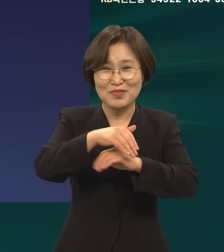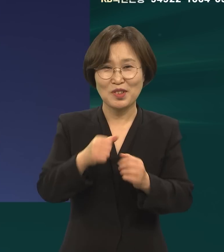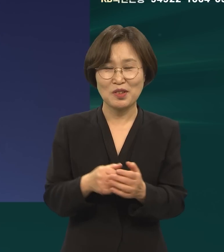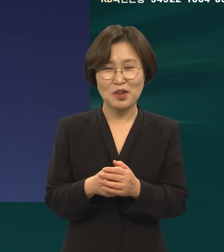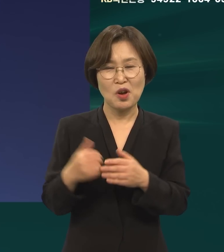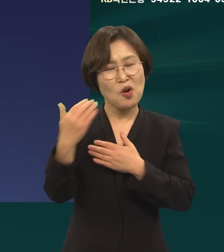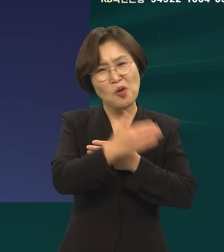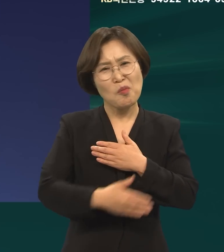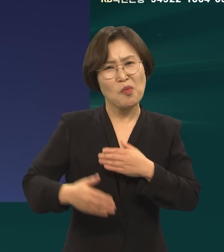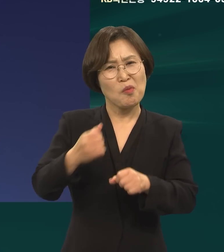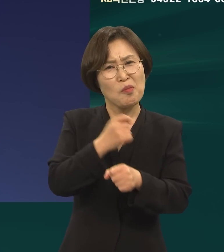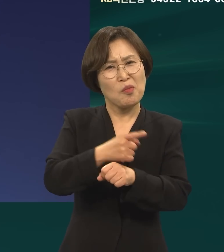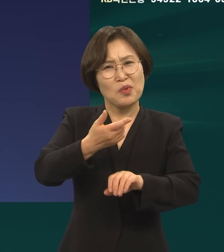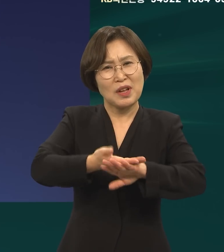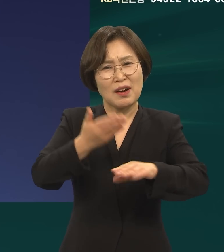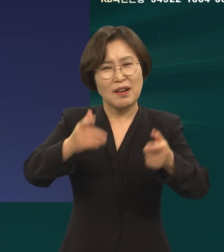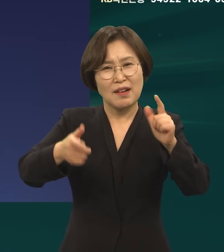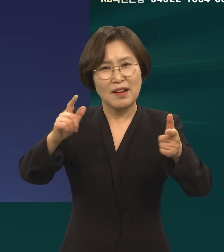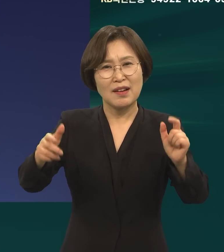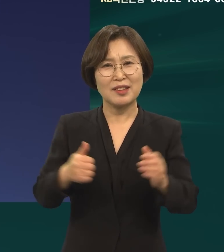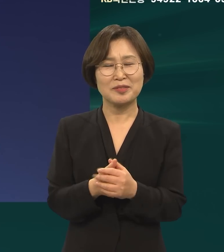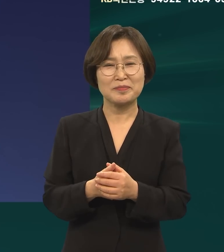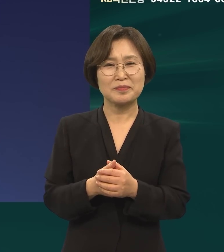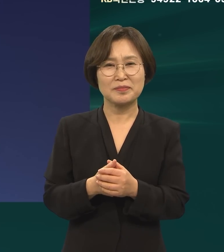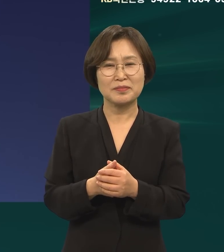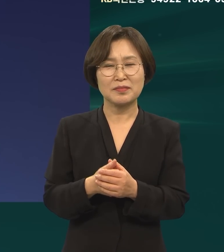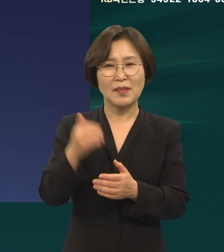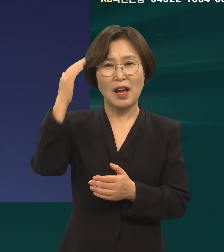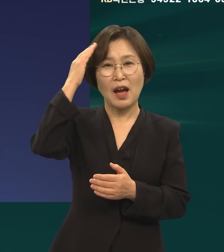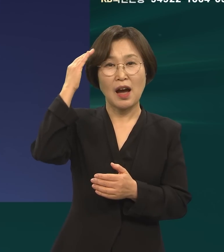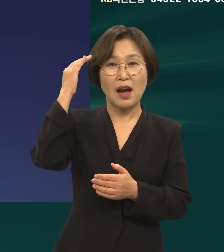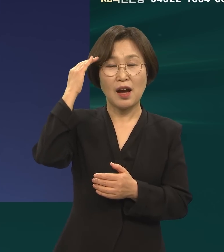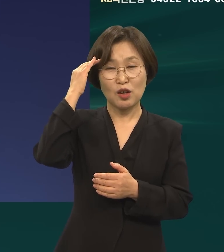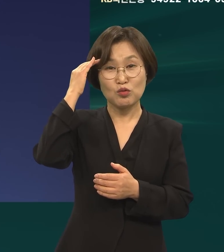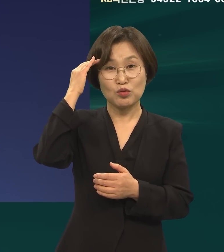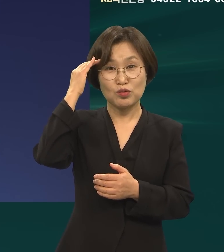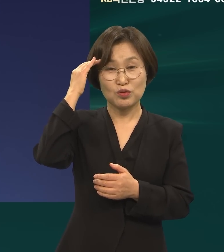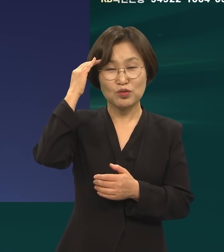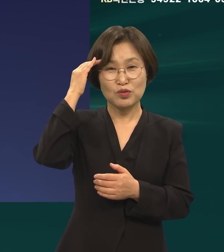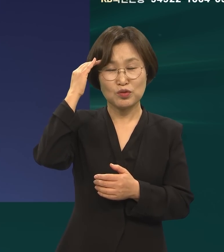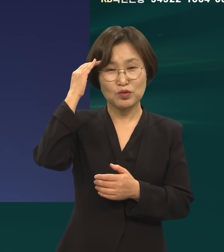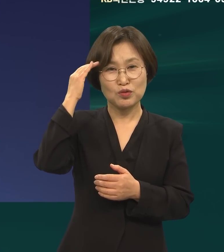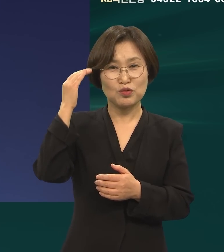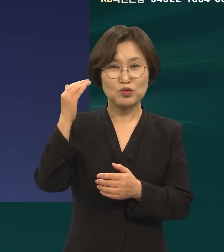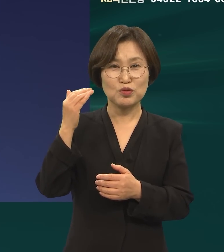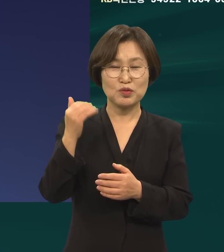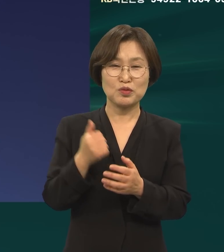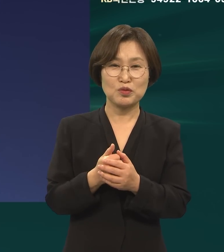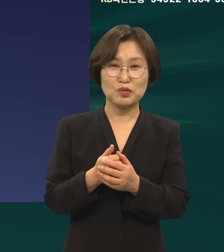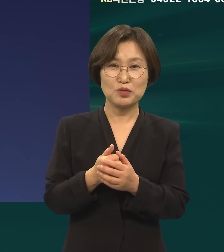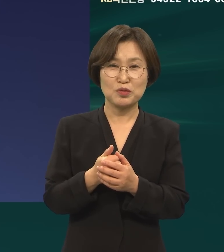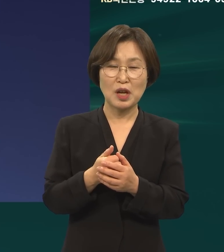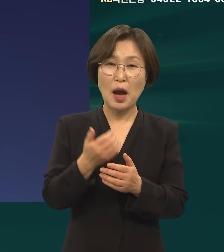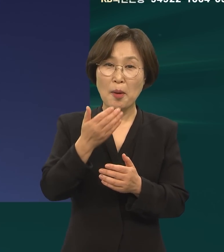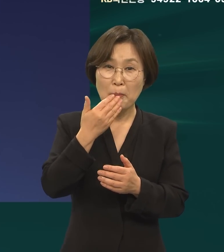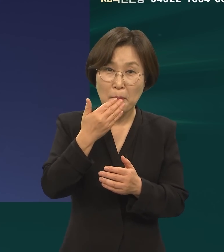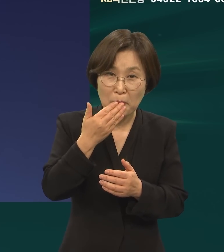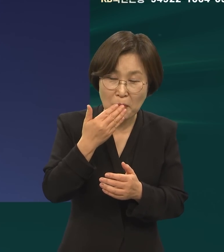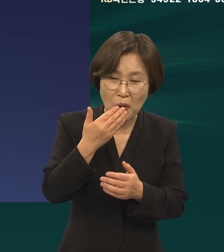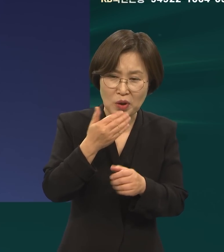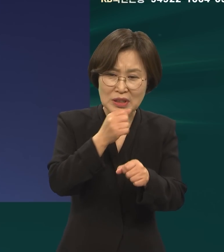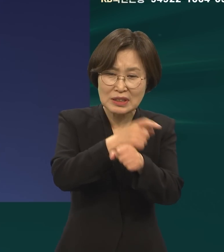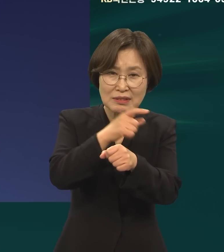체질이 달라요. 한국의 한의학에도 무슨 사상의학에서 무슨 체질마다 음식